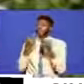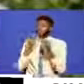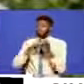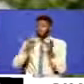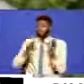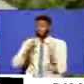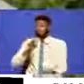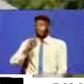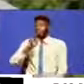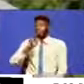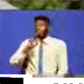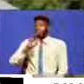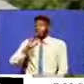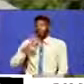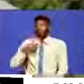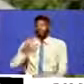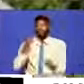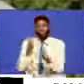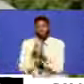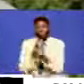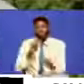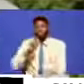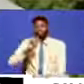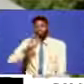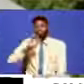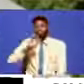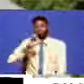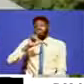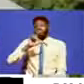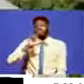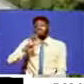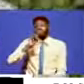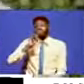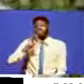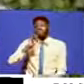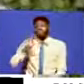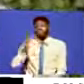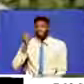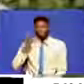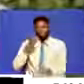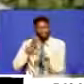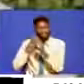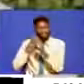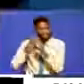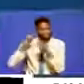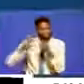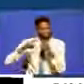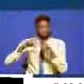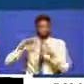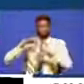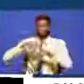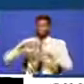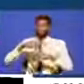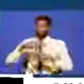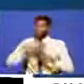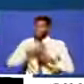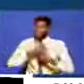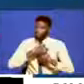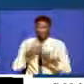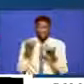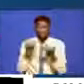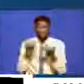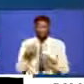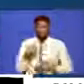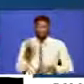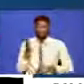na Telkom Kenya. Nimefanya Telkom Kenya hadi nikastaafu. Sasa hivi nimerudi katika